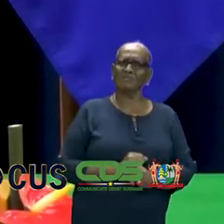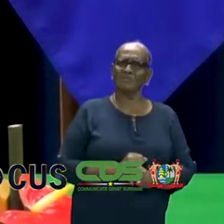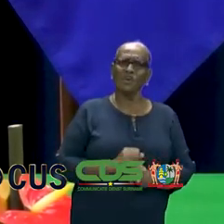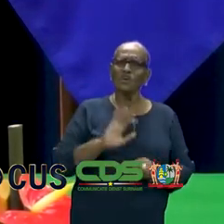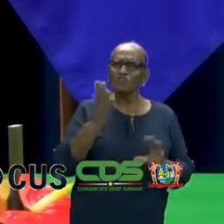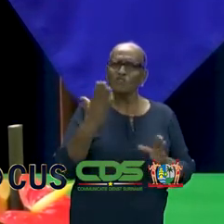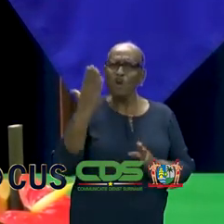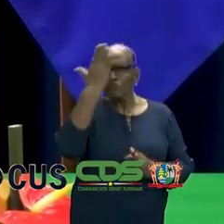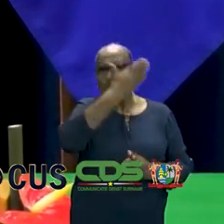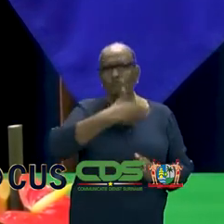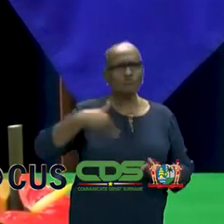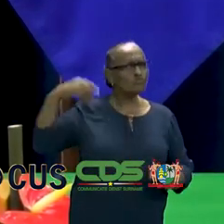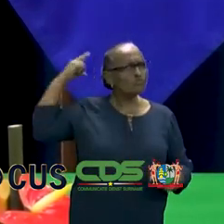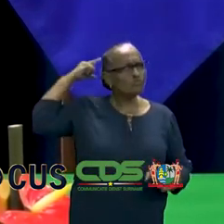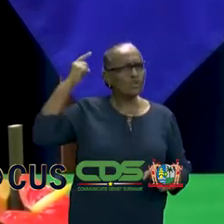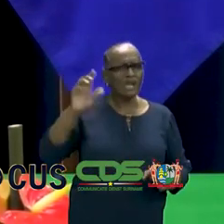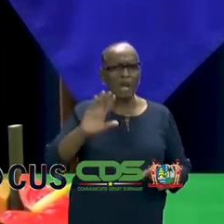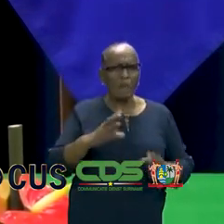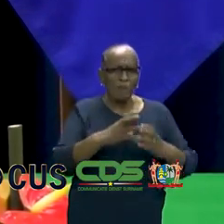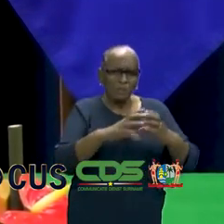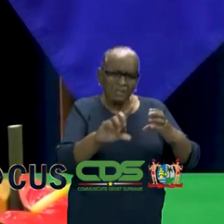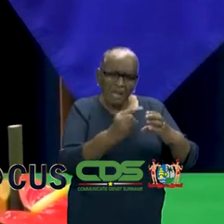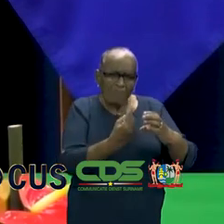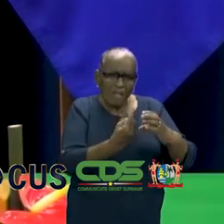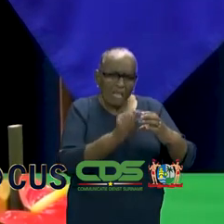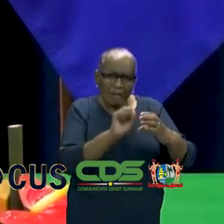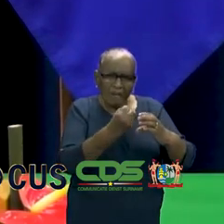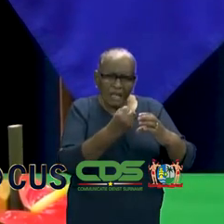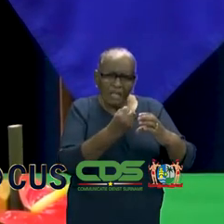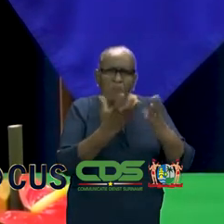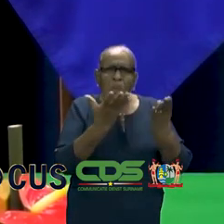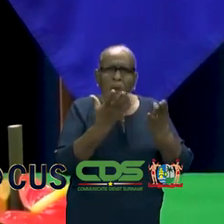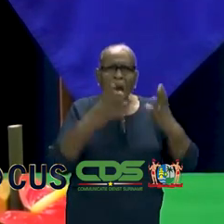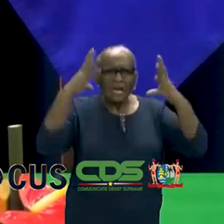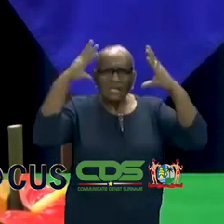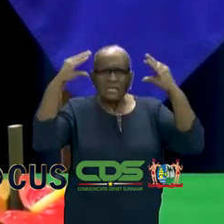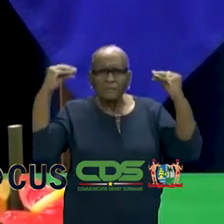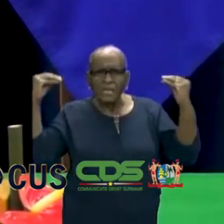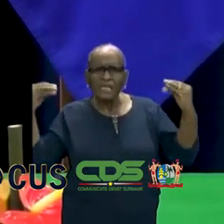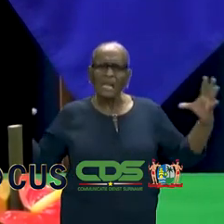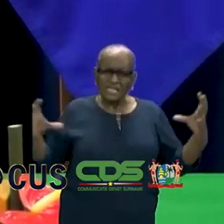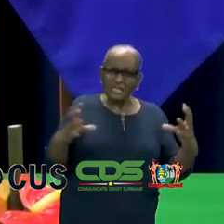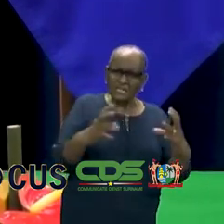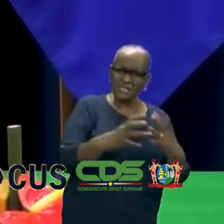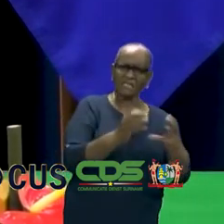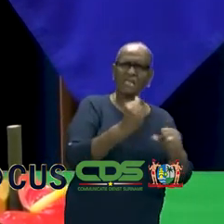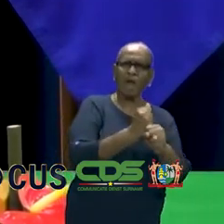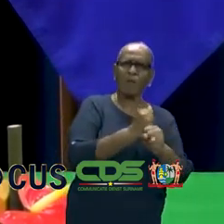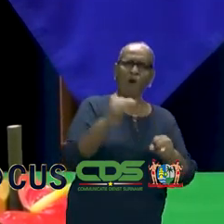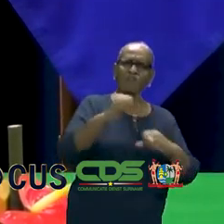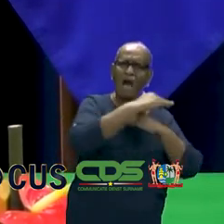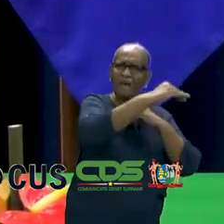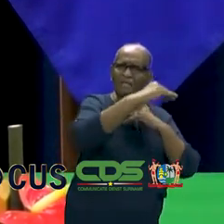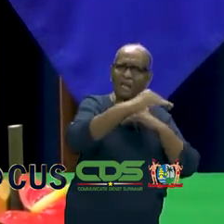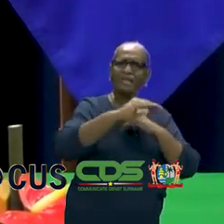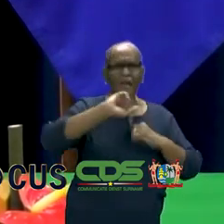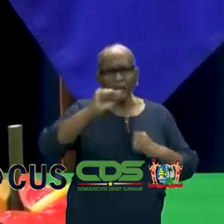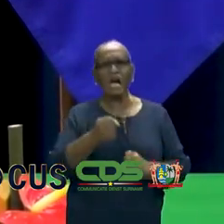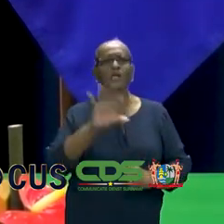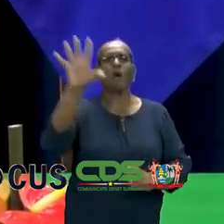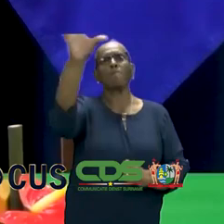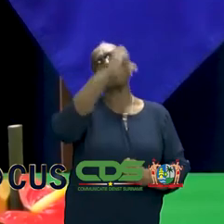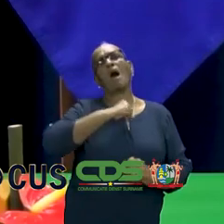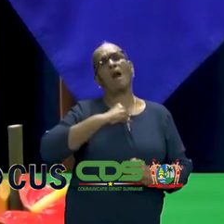halen. Maar met een samenwerking met een Nederlands bedrijf of een diaspora bedrijf, haal je het wel. Het is een win-win. Zo moet je